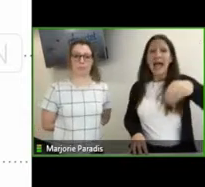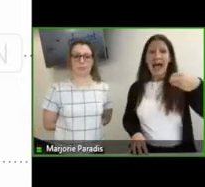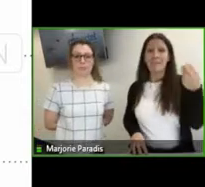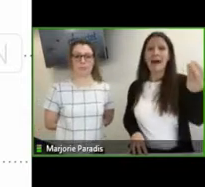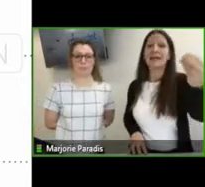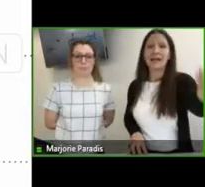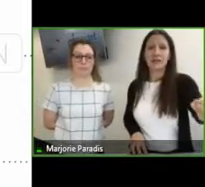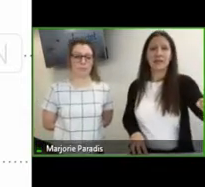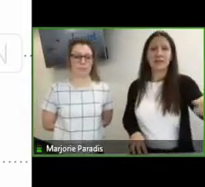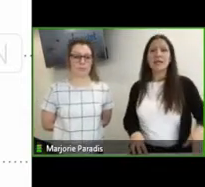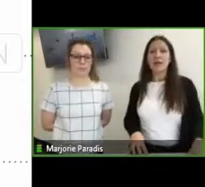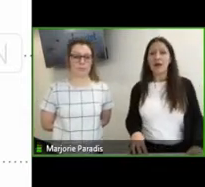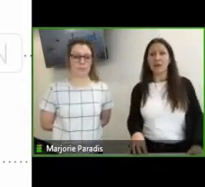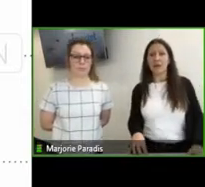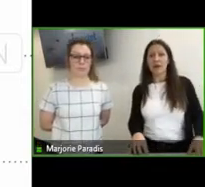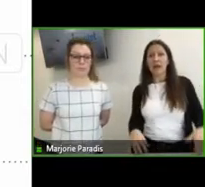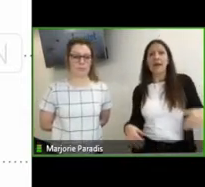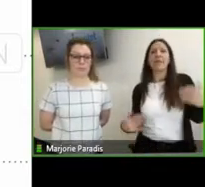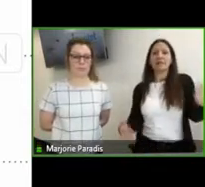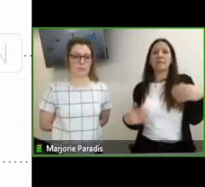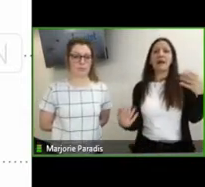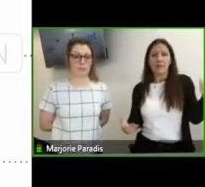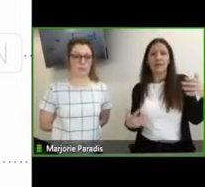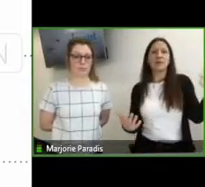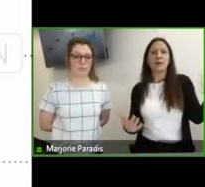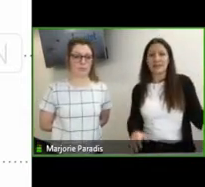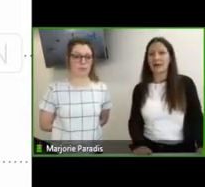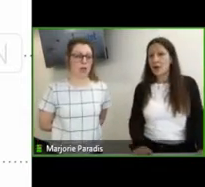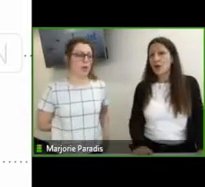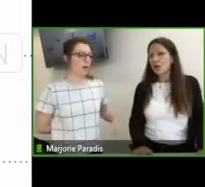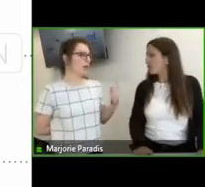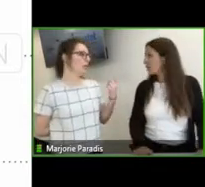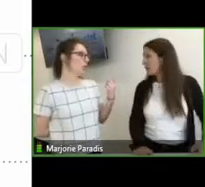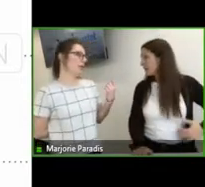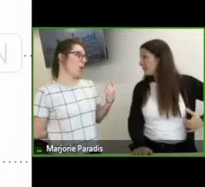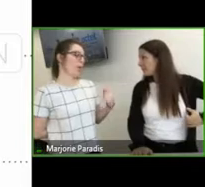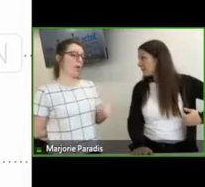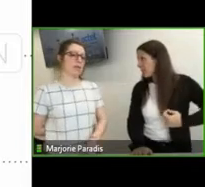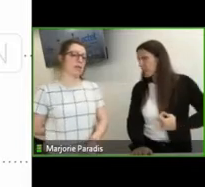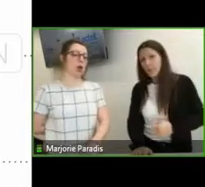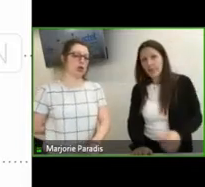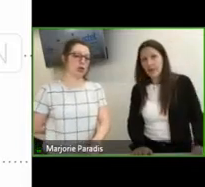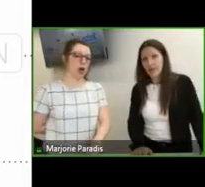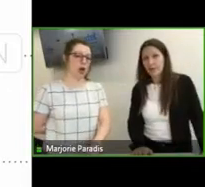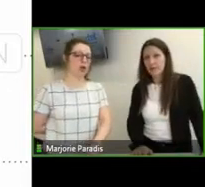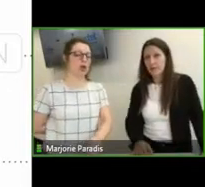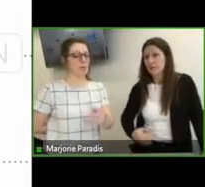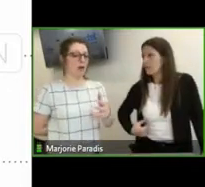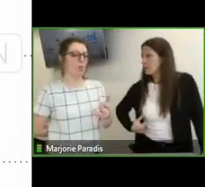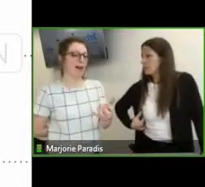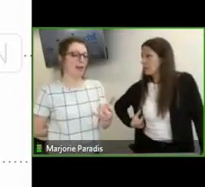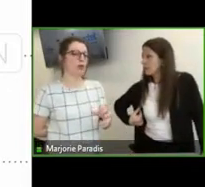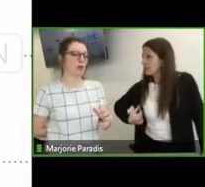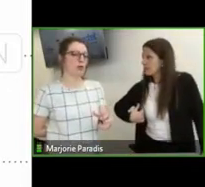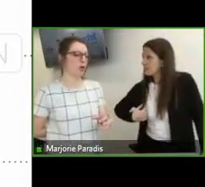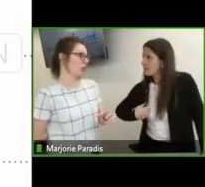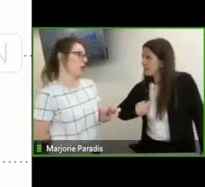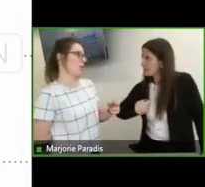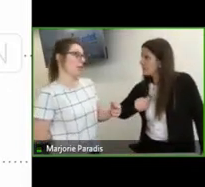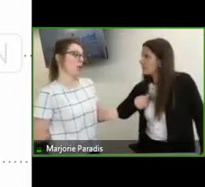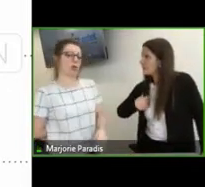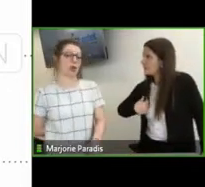enclin à partager les nouvelles, à participer, à commenter, ou etc. Donc, et n'oublions pas que les producteurs de, ben là, parlons de